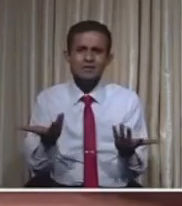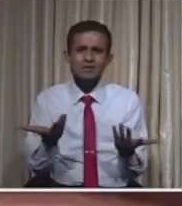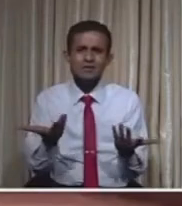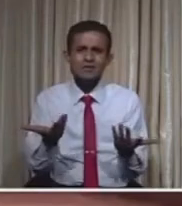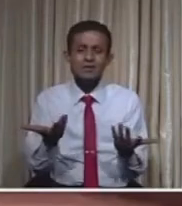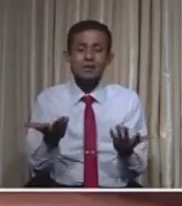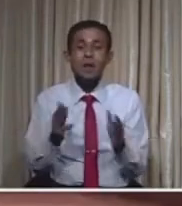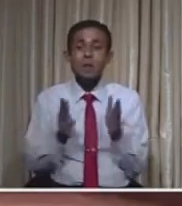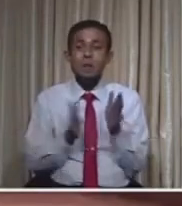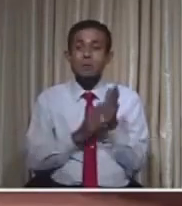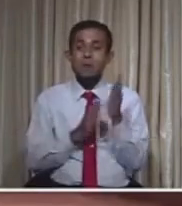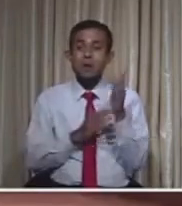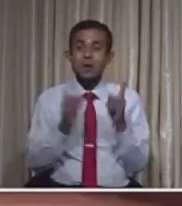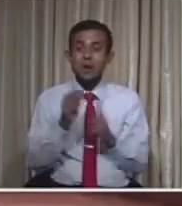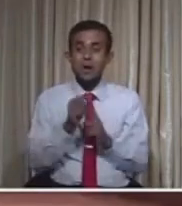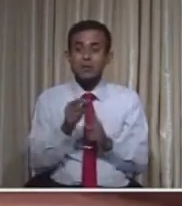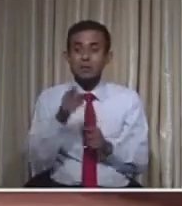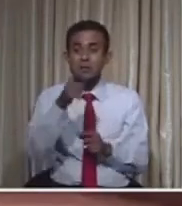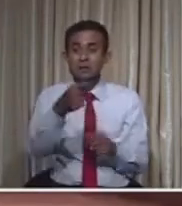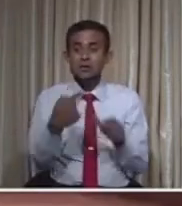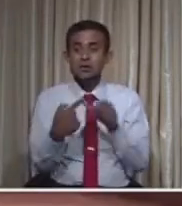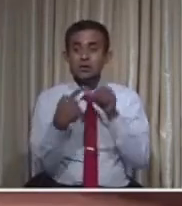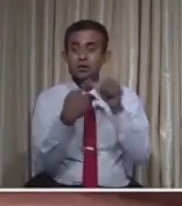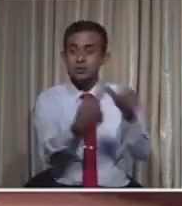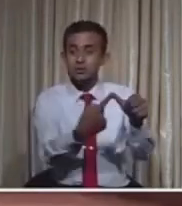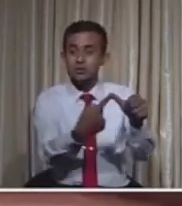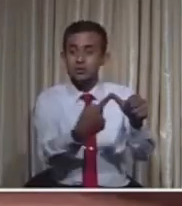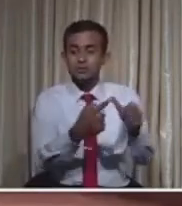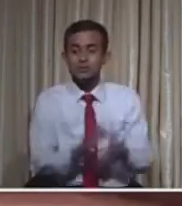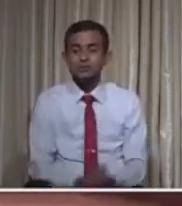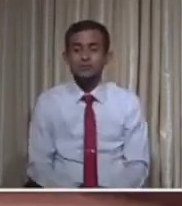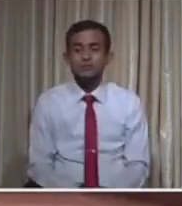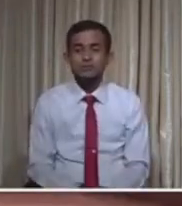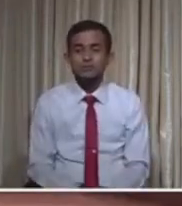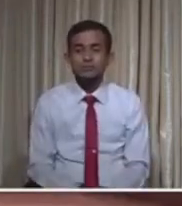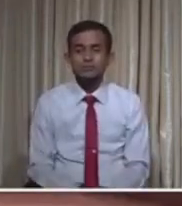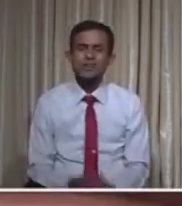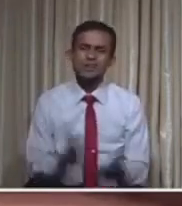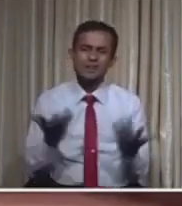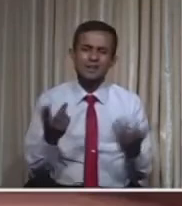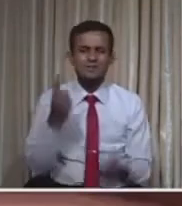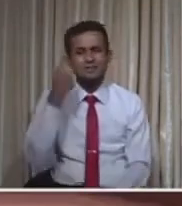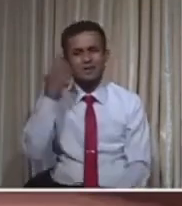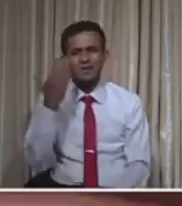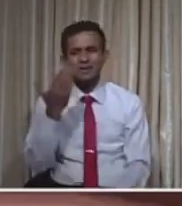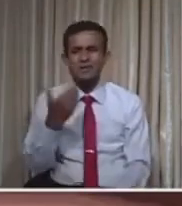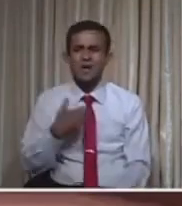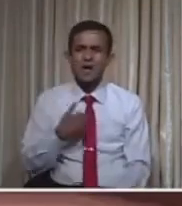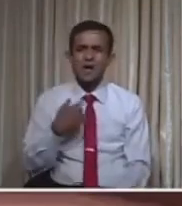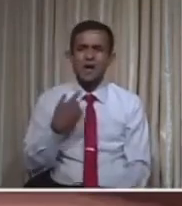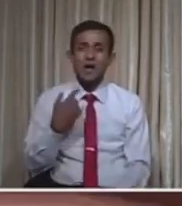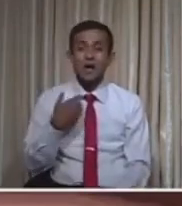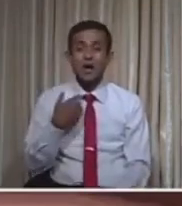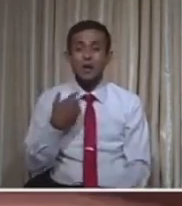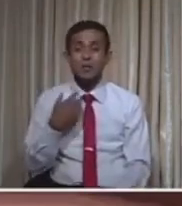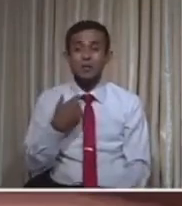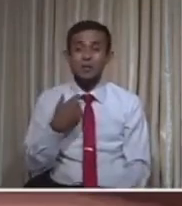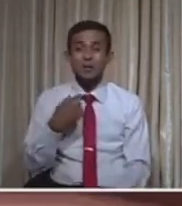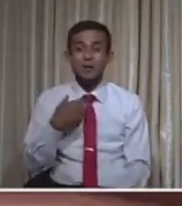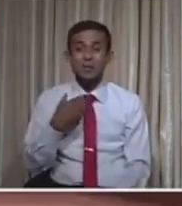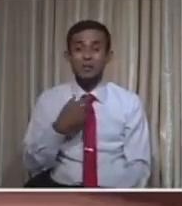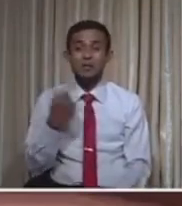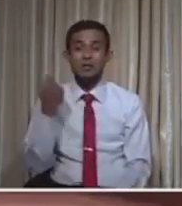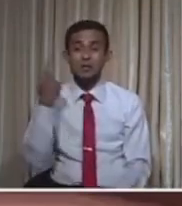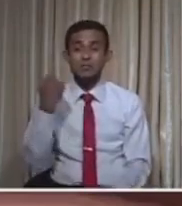එතකොට මහින්දානන්ද ඇමතිතුමා එතුමාට දීලා තිබුණු උත්තරේ තමයි නෑ ඉතින් දන්නේ නැද්ද දුමි අපේ ලොක්කණක් ගන්න ඕනේ හින්දා මොනවා හරි අපි කියන්න